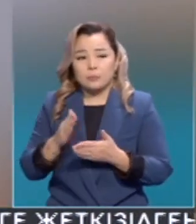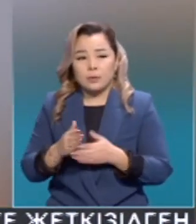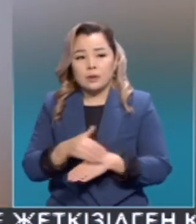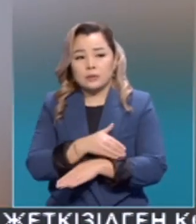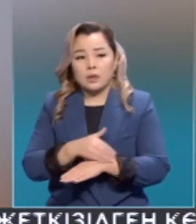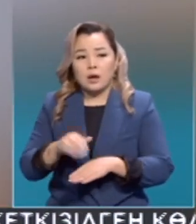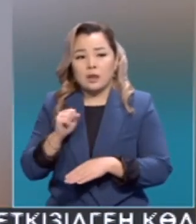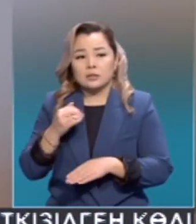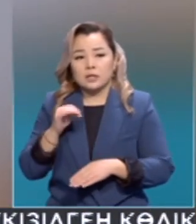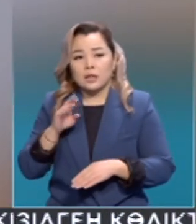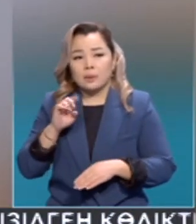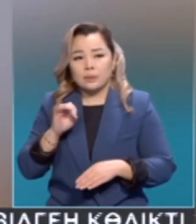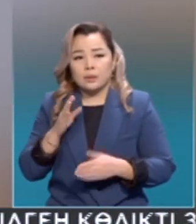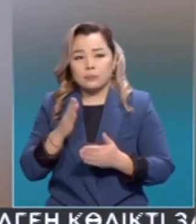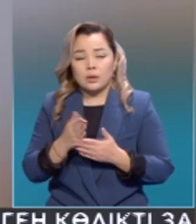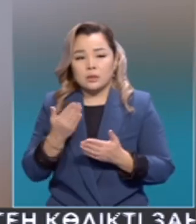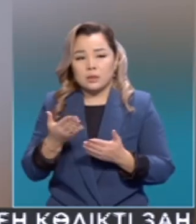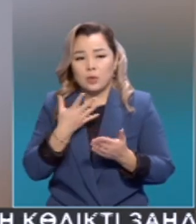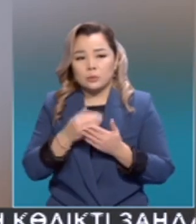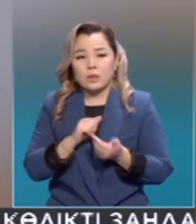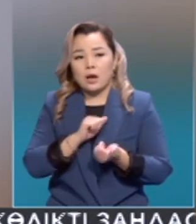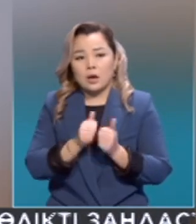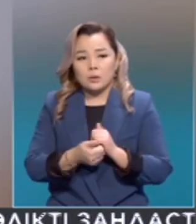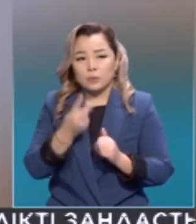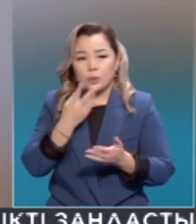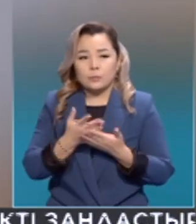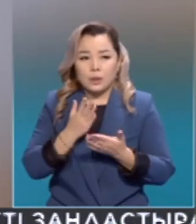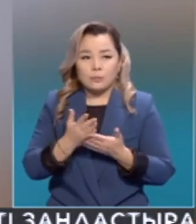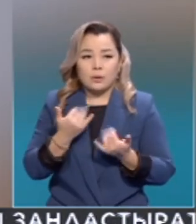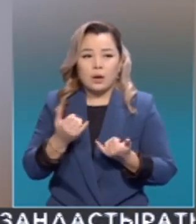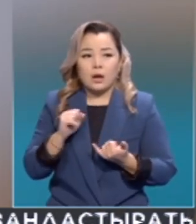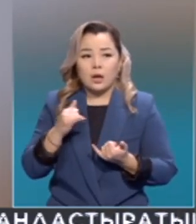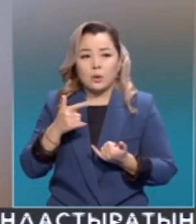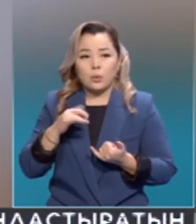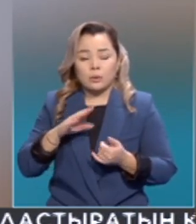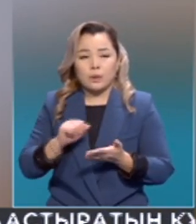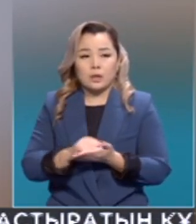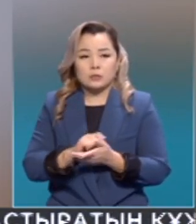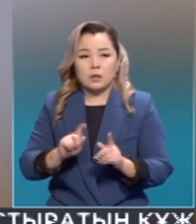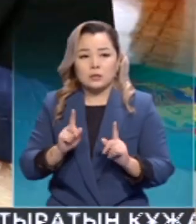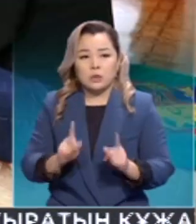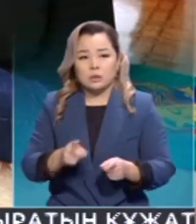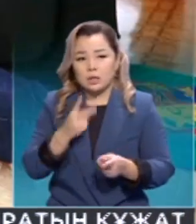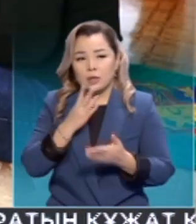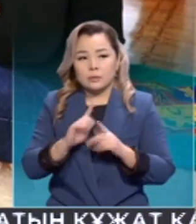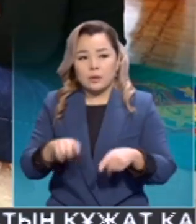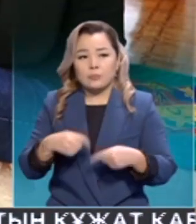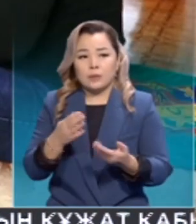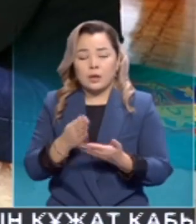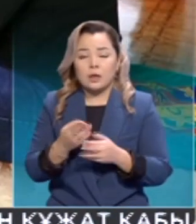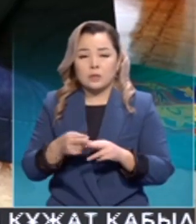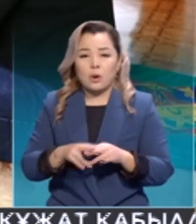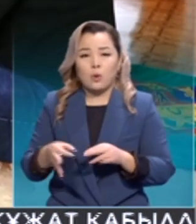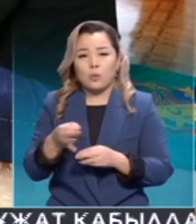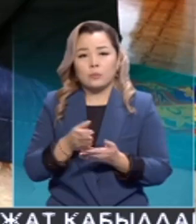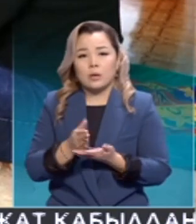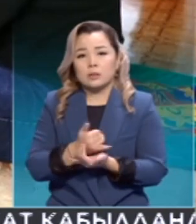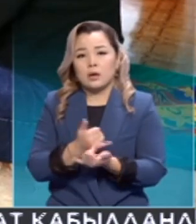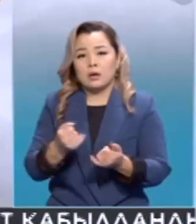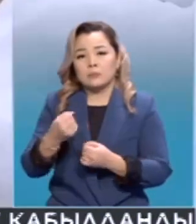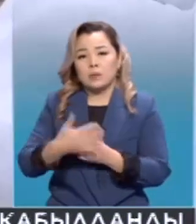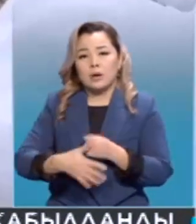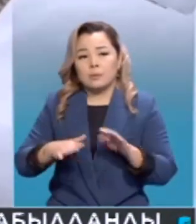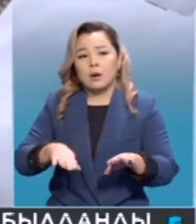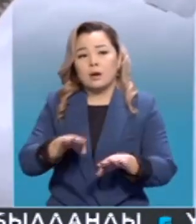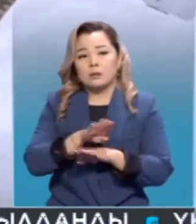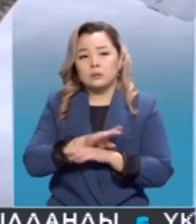мекенжайы Әйтеке би ауданынан Мәртөкке ауыстырылған анықталды. Оны Айгүлге берілген мына құжат растайды. Облыстық халыққа қызмет көрсету орталығында да